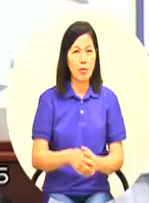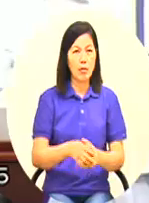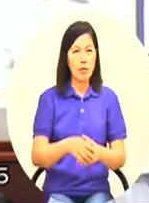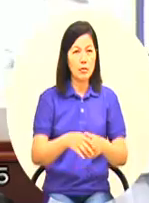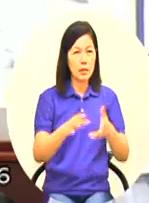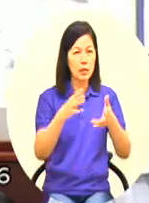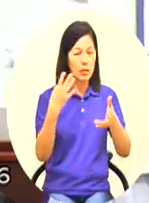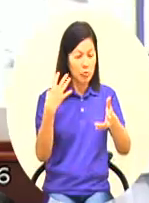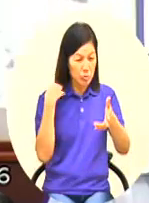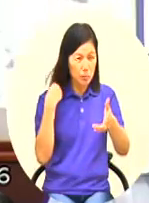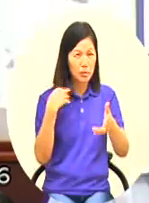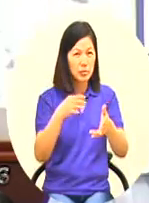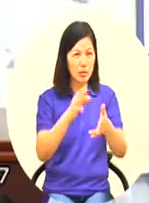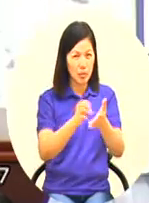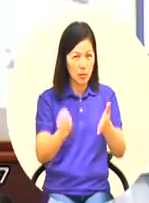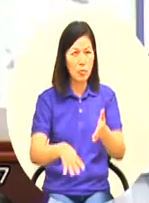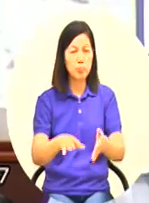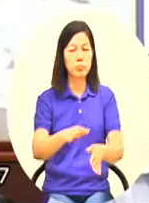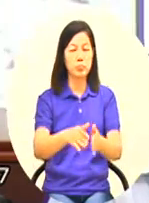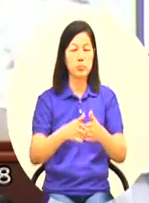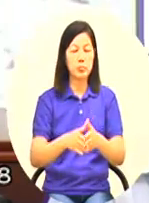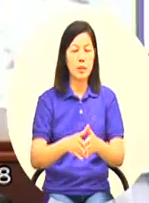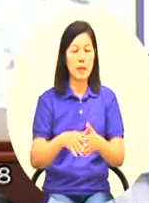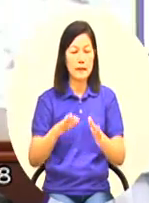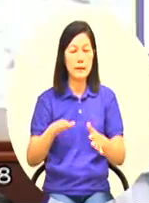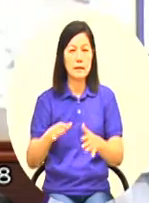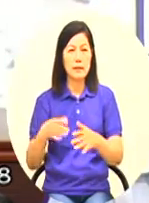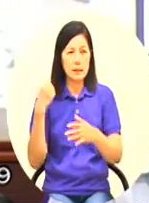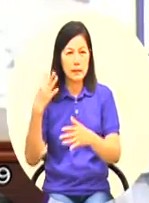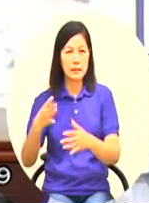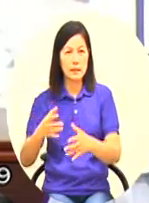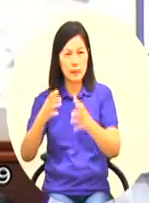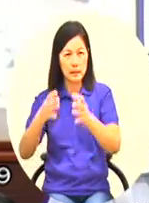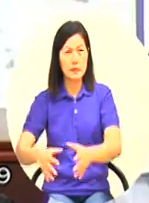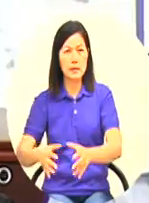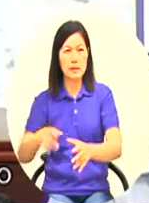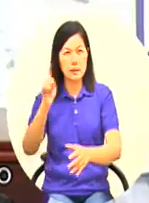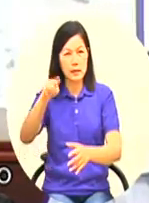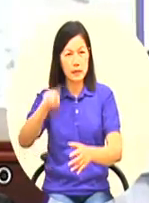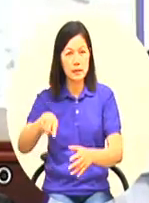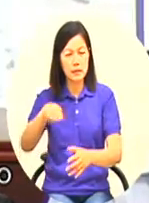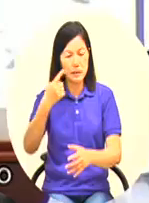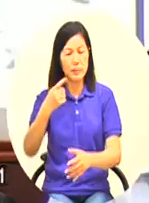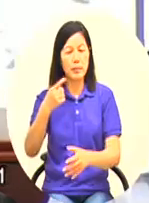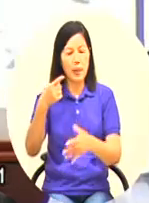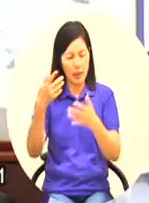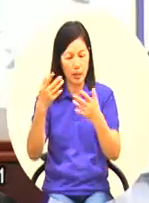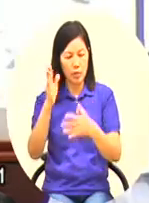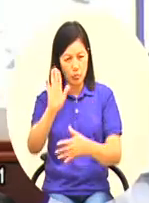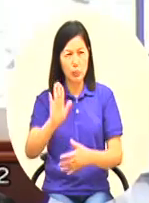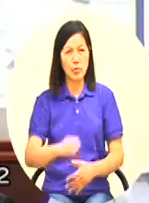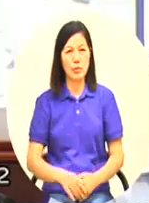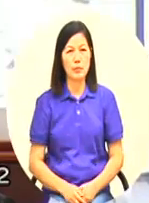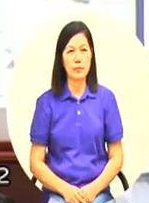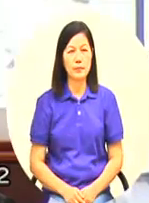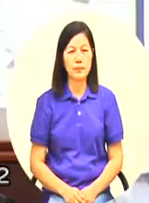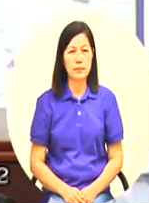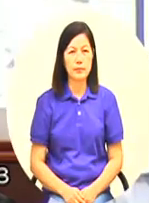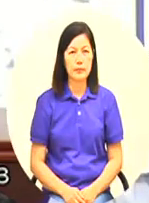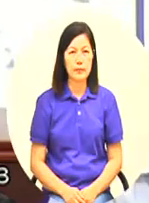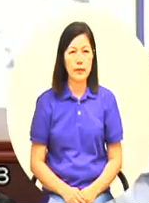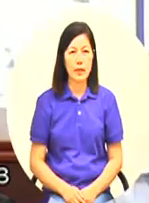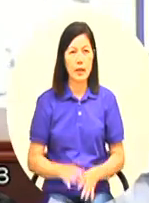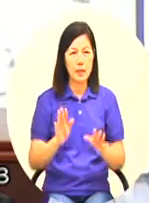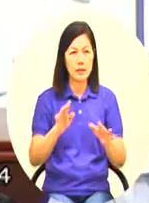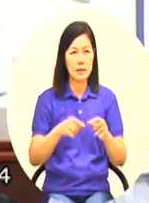吼。啊，另外个苹果有需要，但是目前无爱心爱心建设，好多只1100基左右。所以，阮第一年要做的时，差不多将